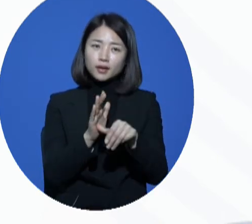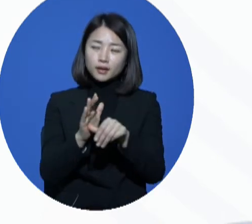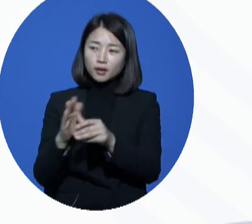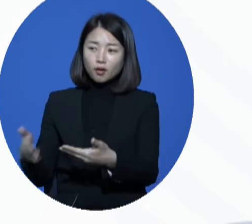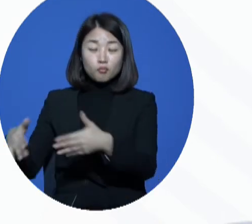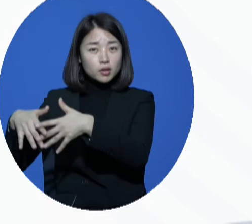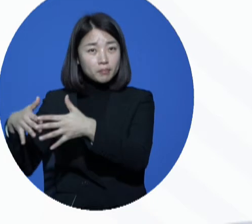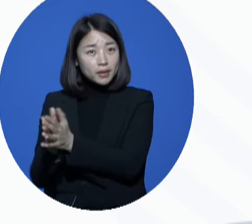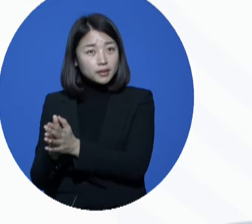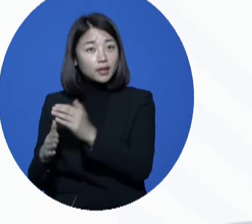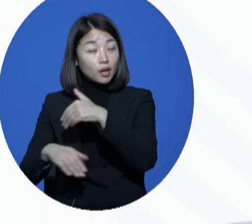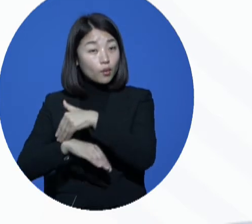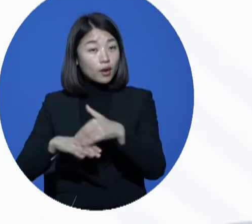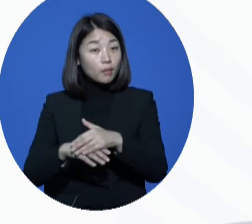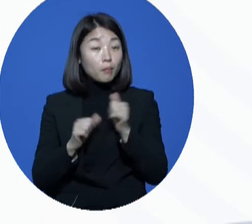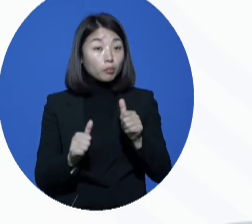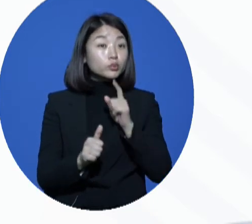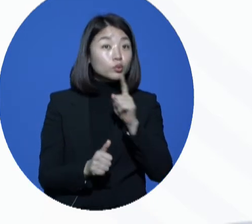있었는데요.